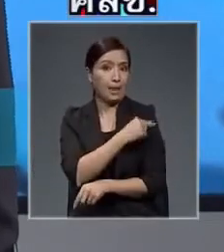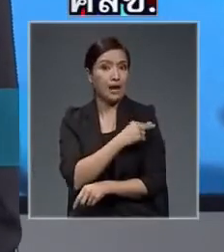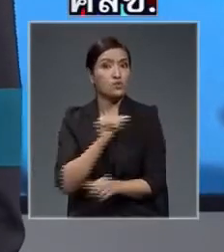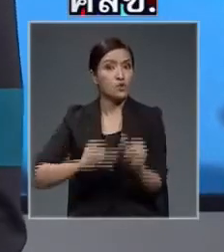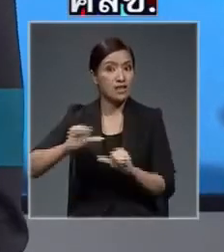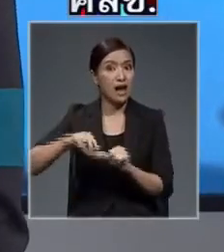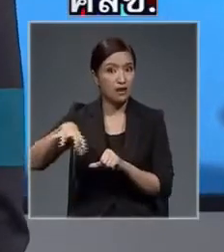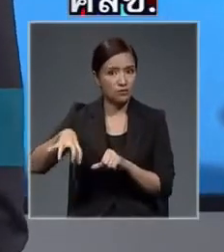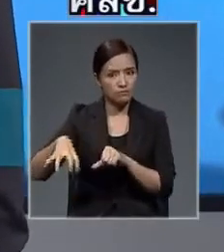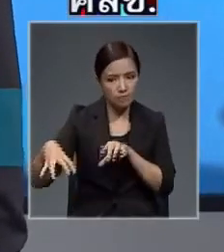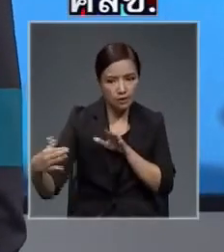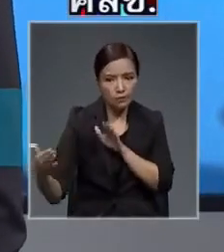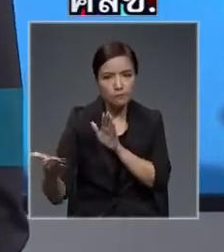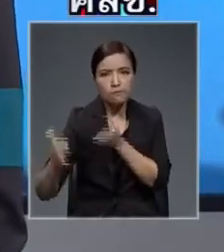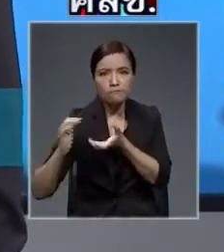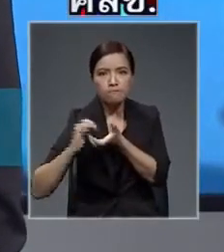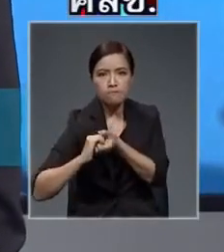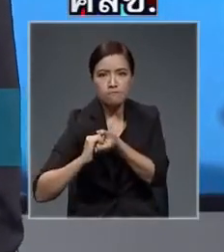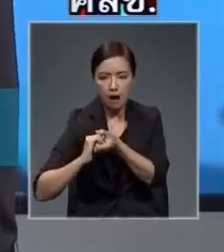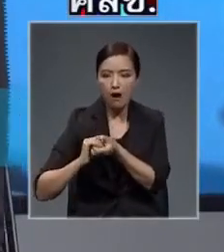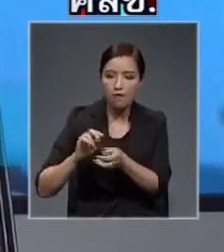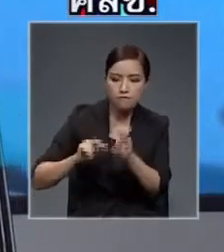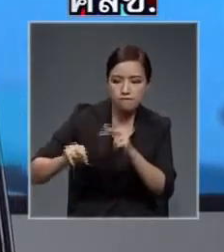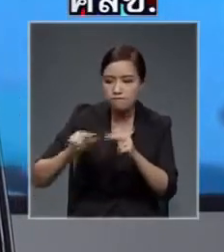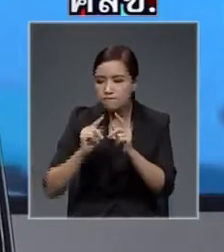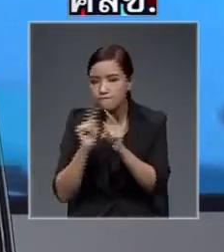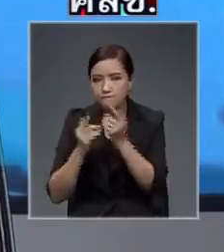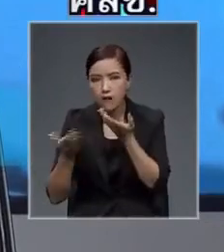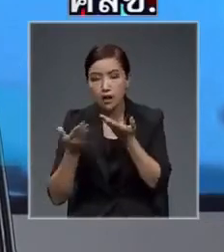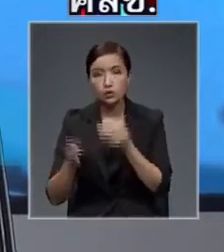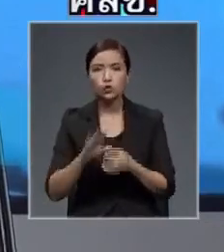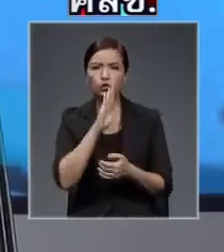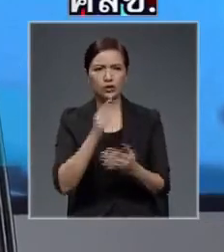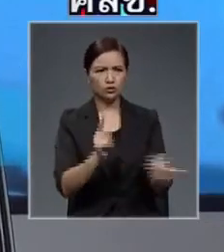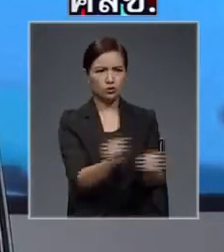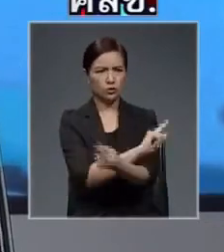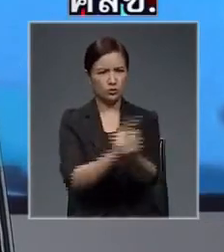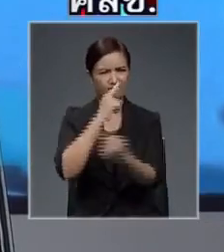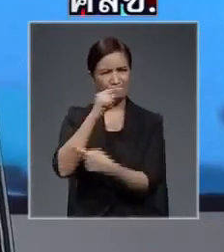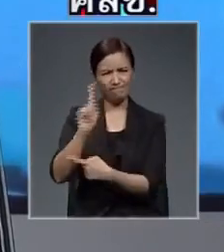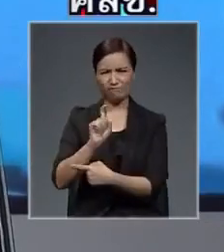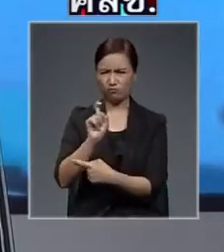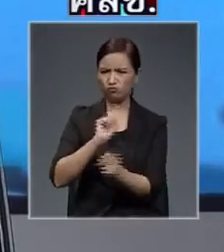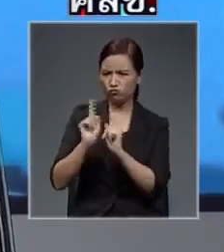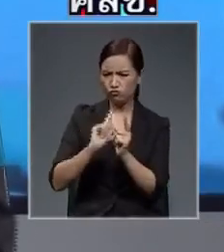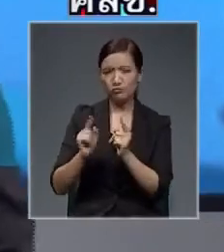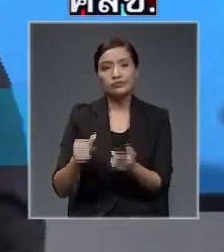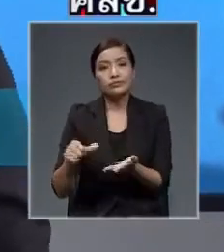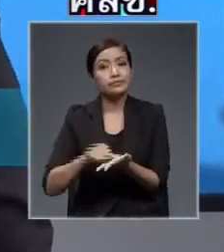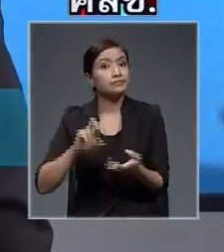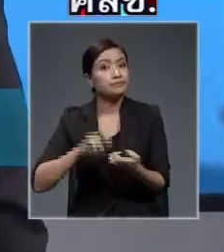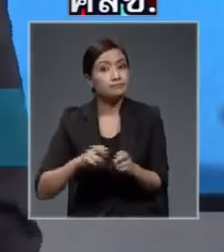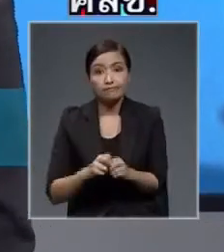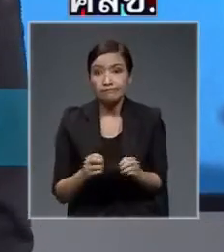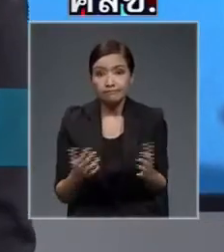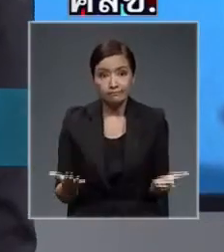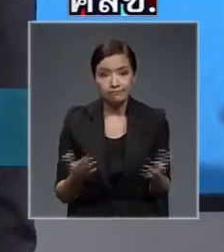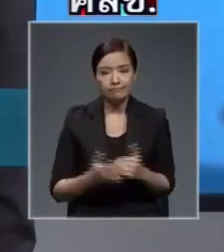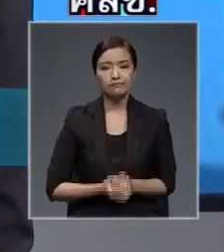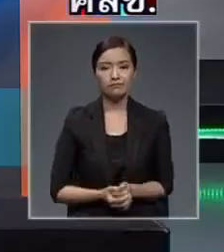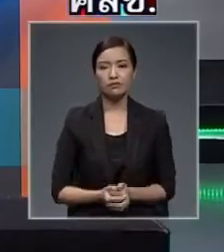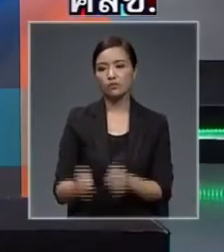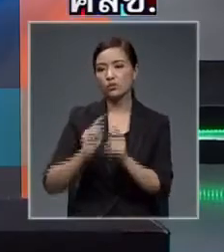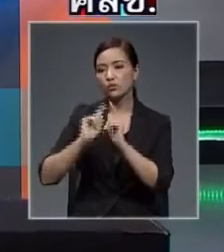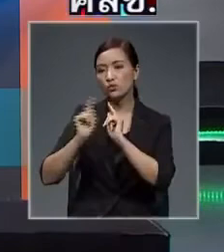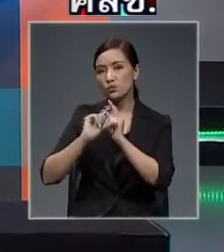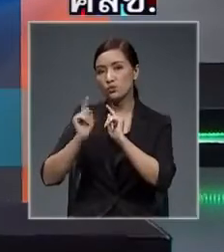องเมื่อเกิดความข้องใจขึ้นมาในสังคมหรือว่าในวงการแพทย์แบบนี้เนี่ยเราคุยกันแล้วก็หาทางแก้ไขยังไงบ้างคะ ค่ะก็คุยกัน